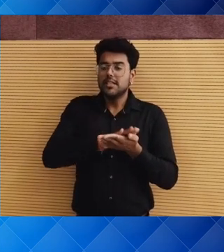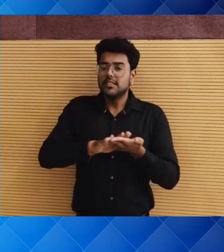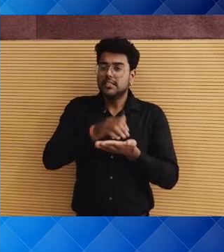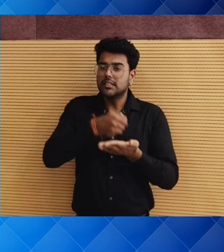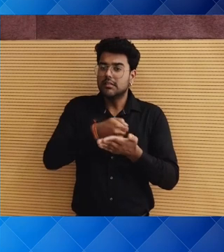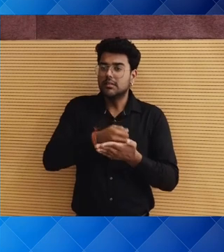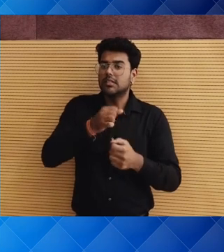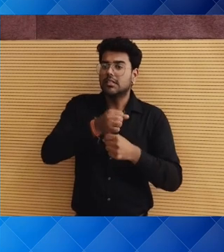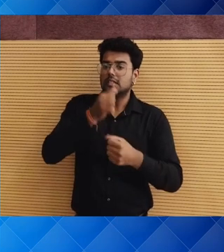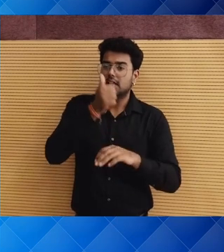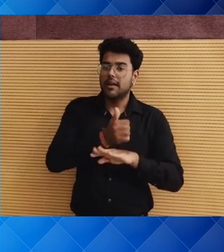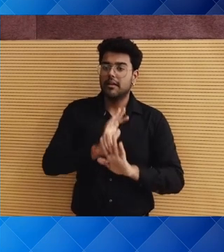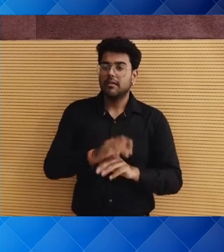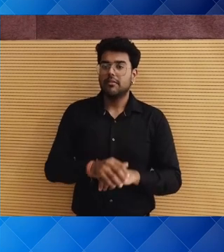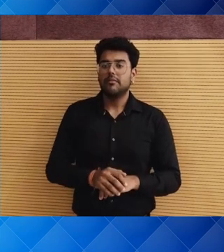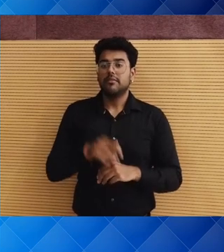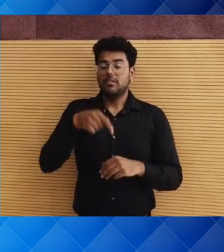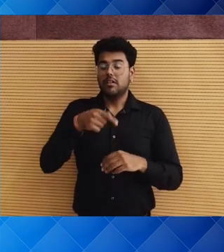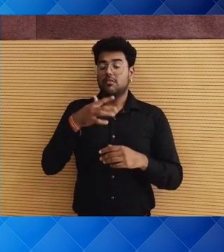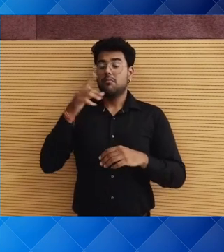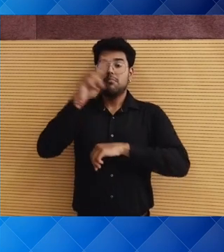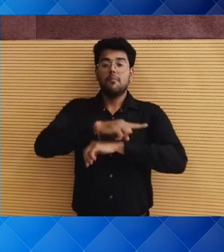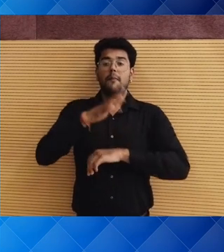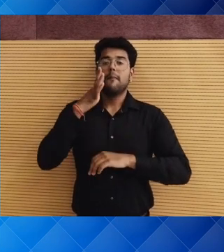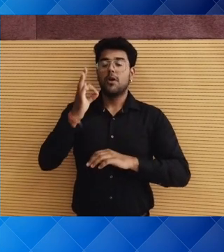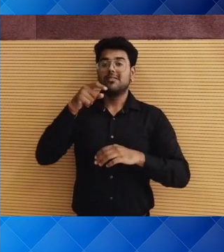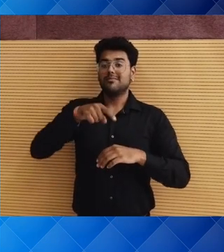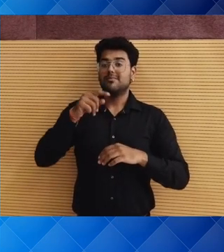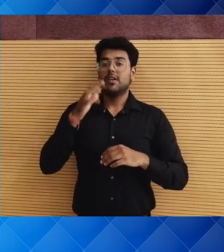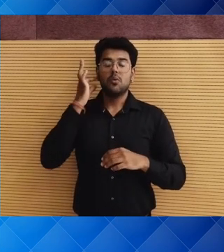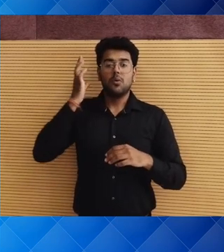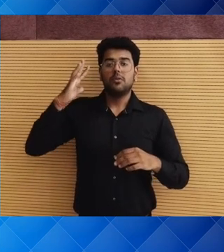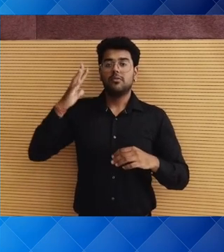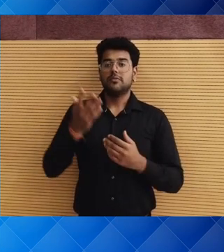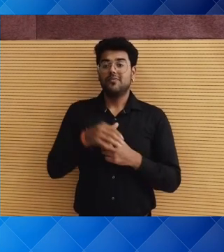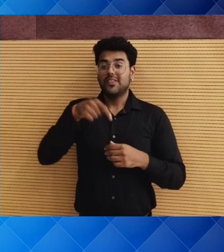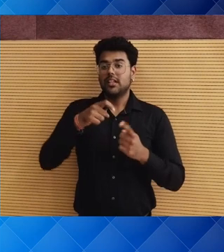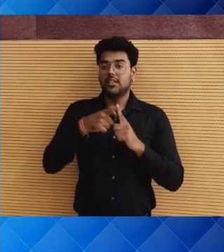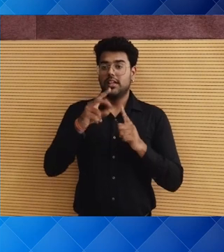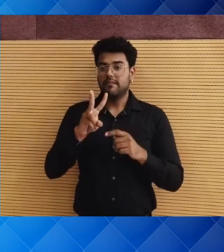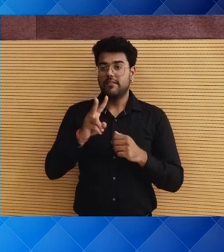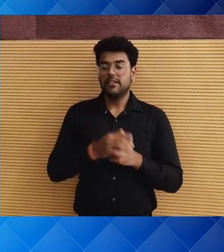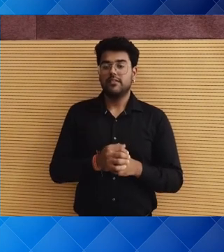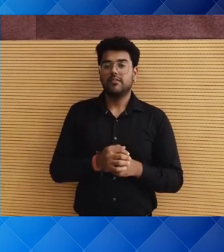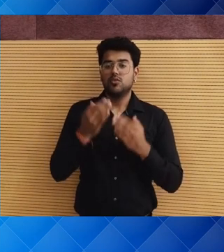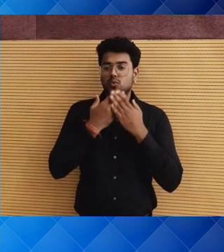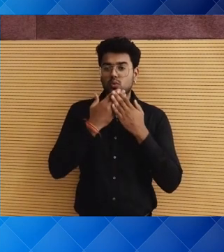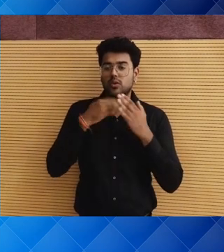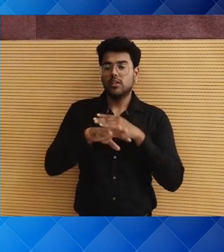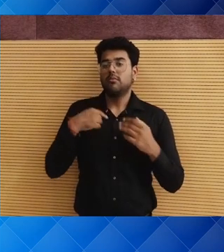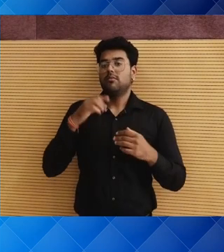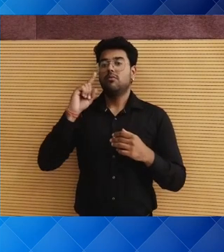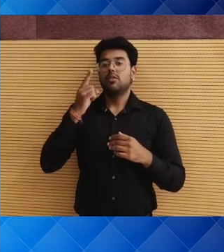बहुत महत्वपूर्ण दिन है और उस पे सोने पे सुहागा। आज केंद्रीय विद्यालय ने, मैं सबसे पहले बधाई